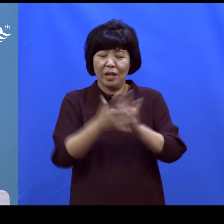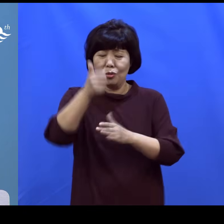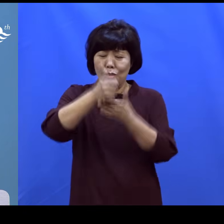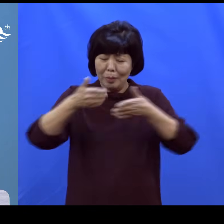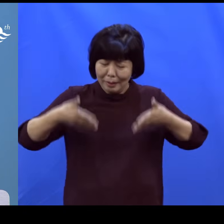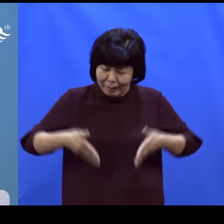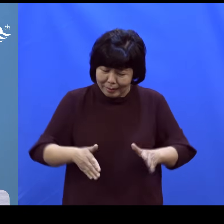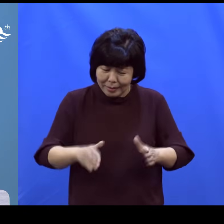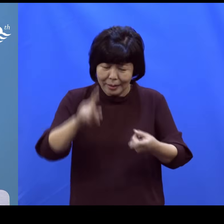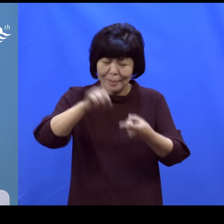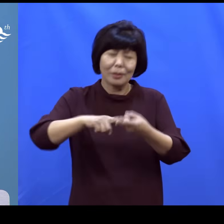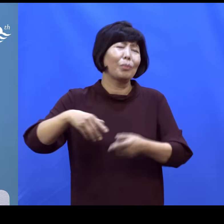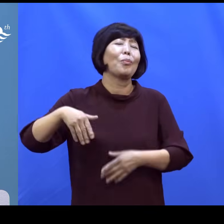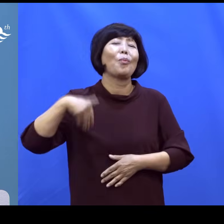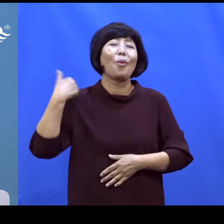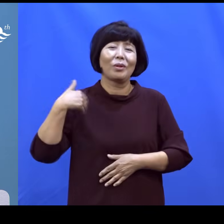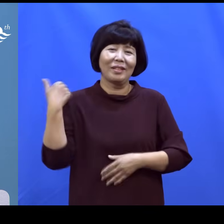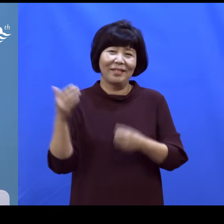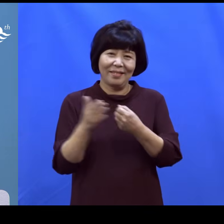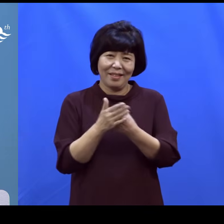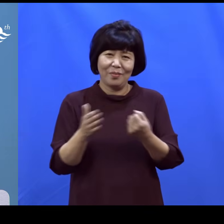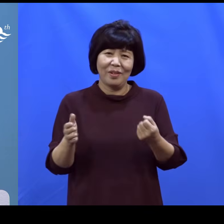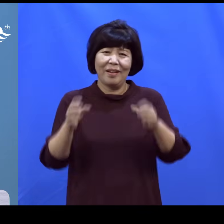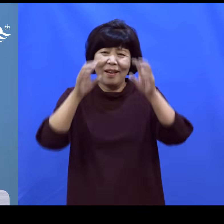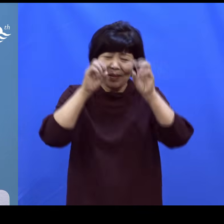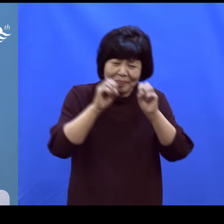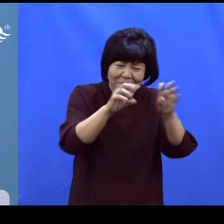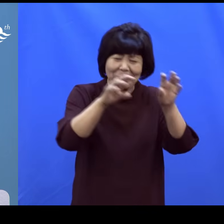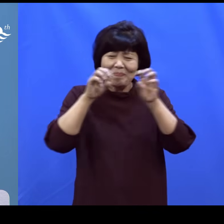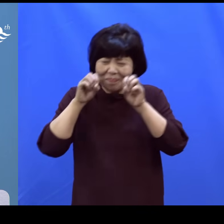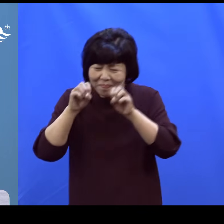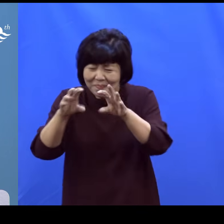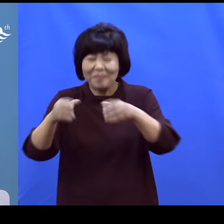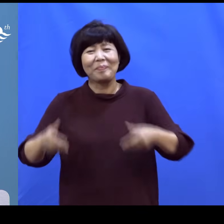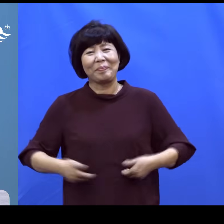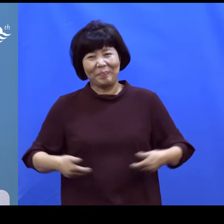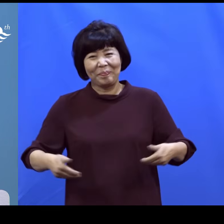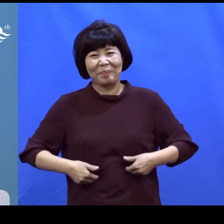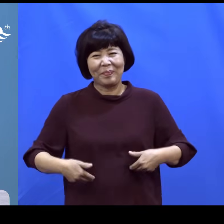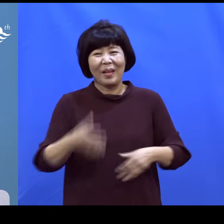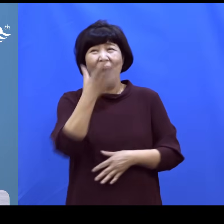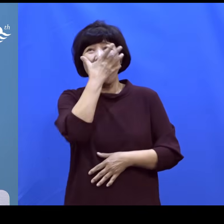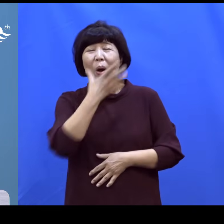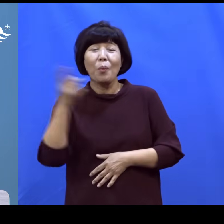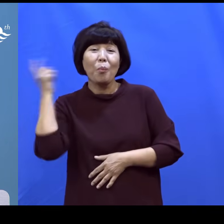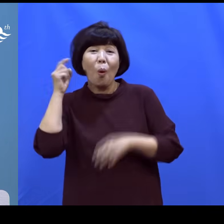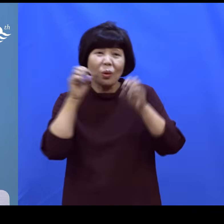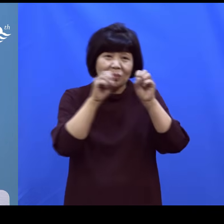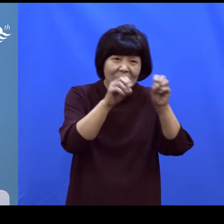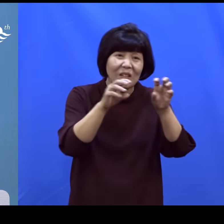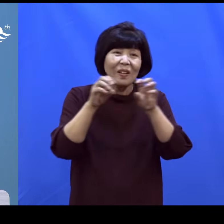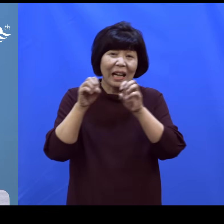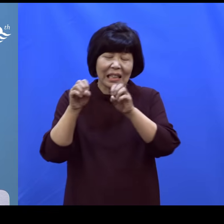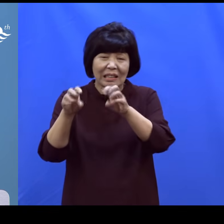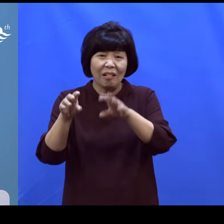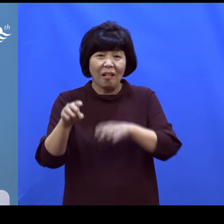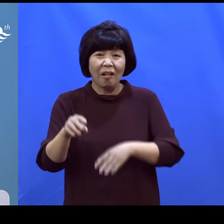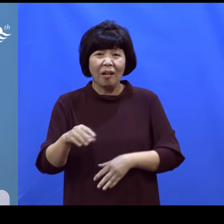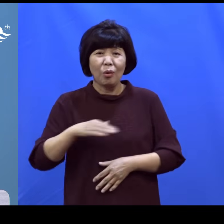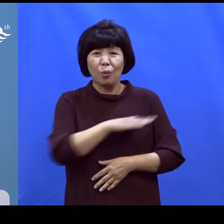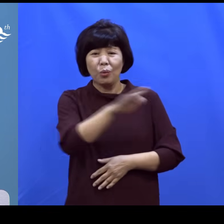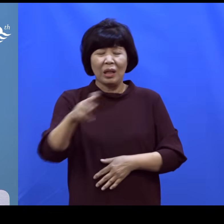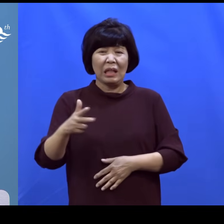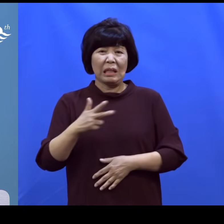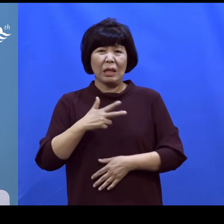우리가 전해야 하는 것입니다. 때로는 자존심이 상할 수도 있습니다. 복음을 전하는 일은 오늘 이 시대에 우리의